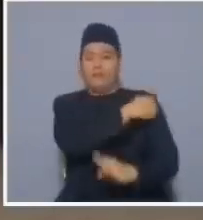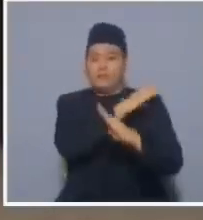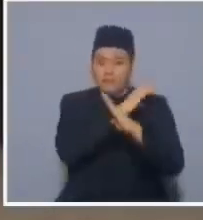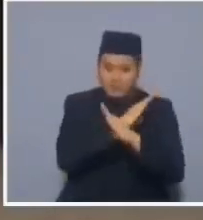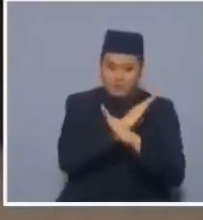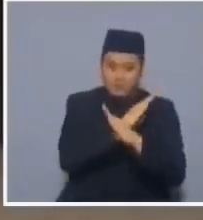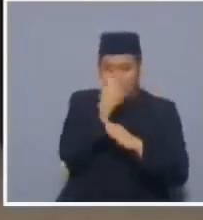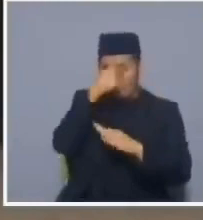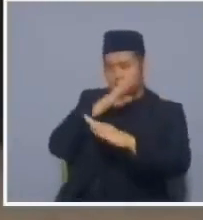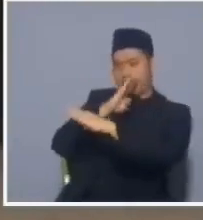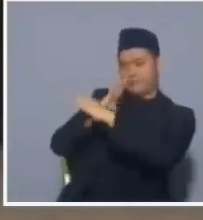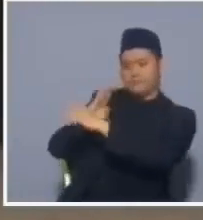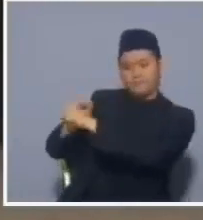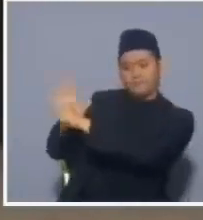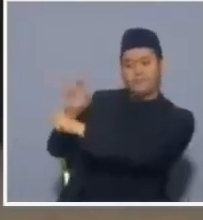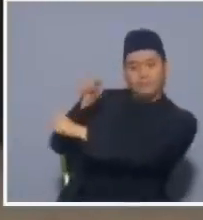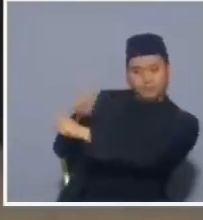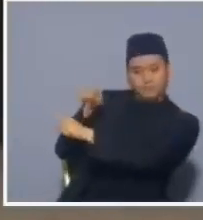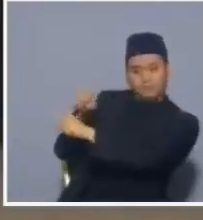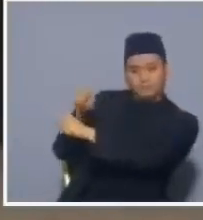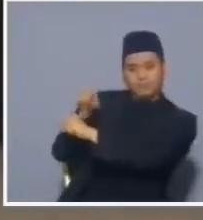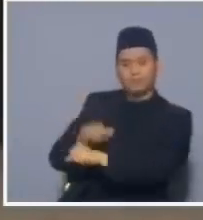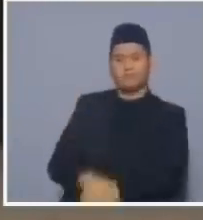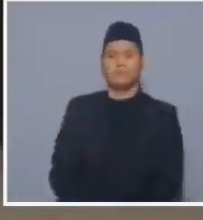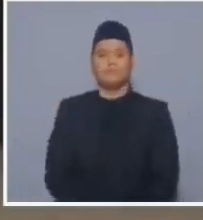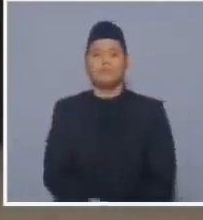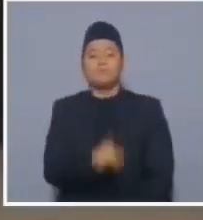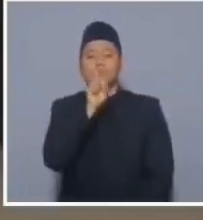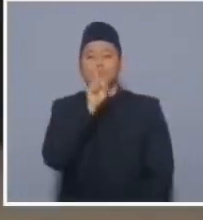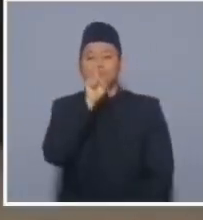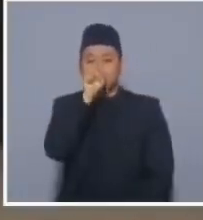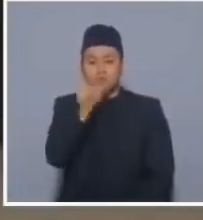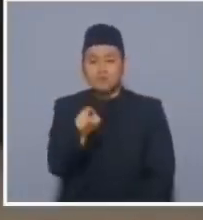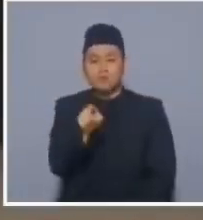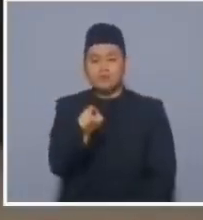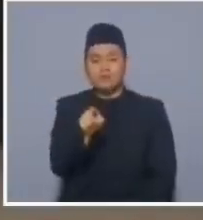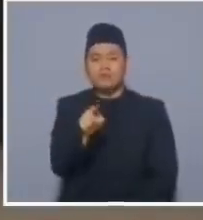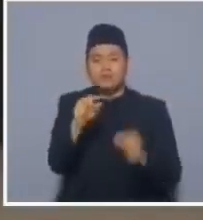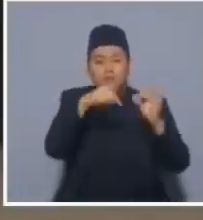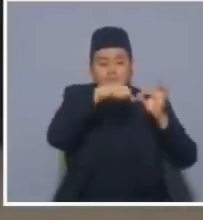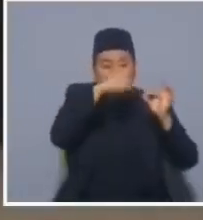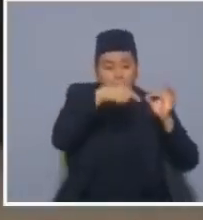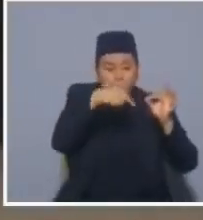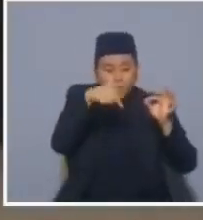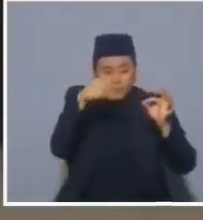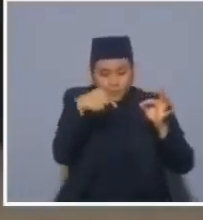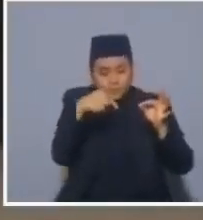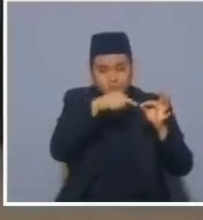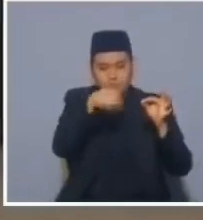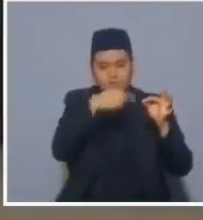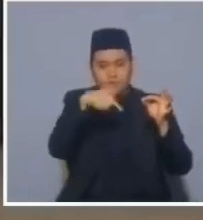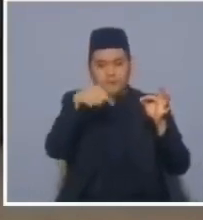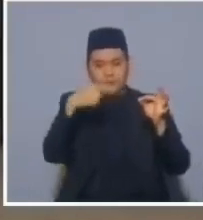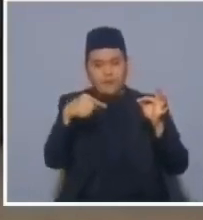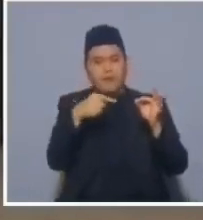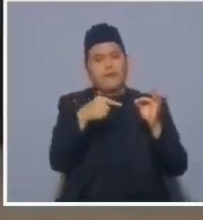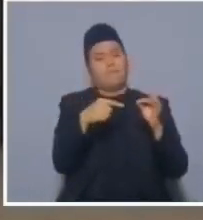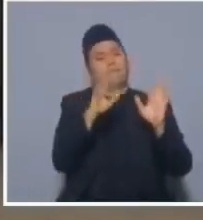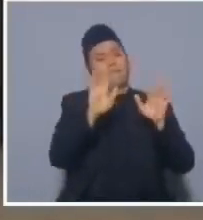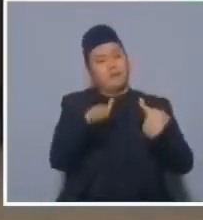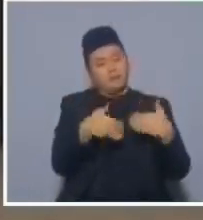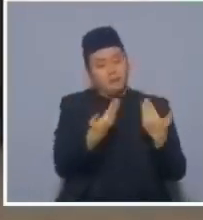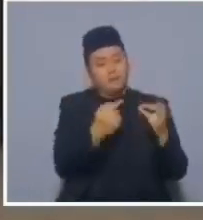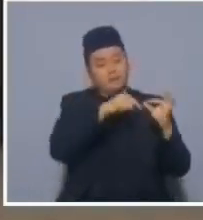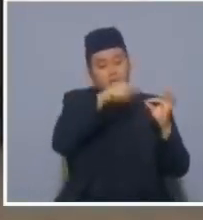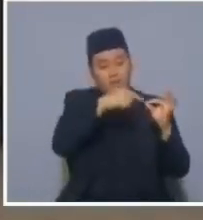pada 24 hari bulan baru ini. Dan ini merupakan bagaimana badan kita dapat